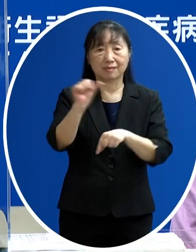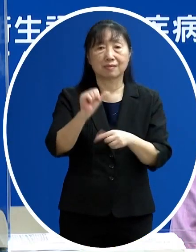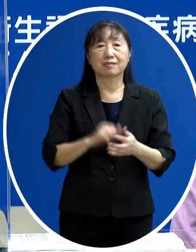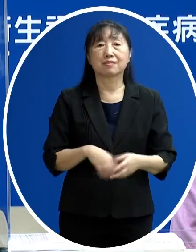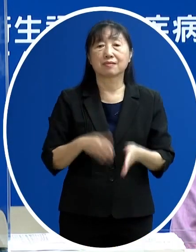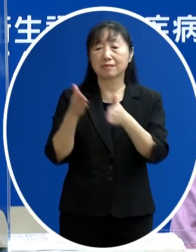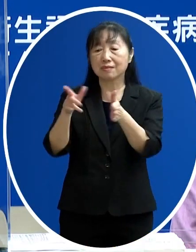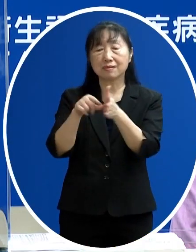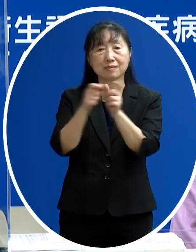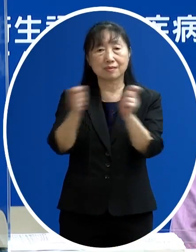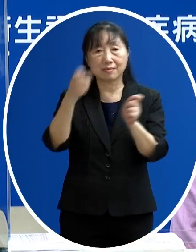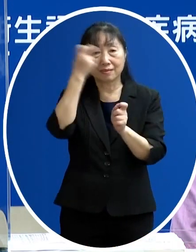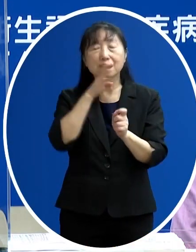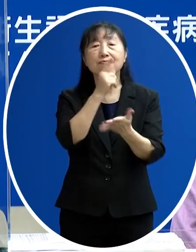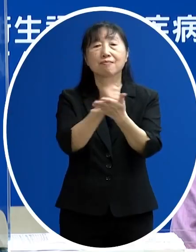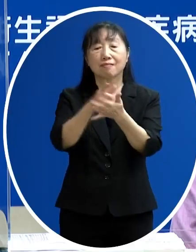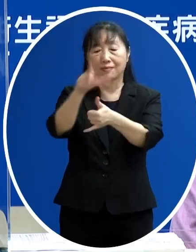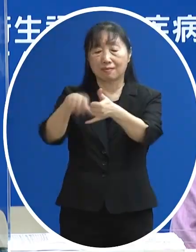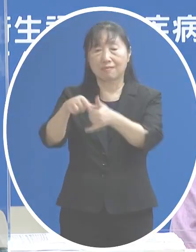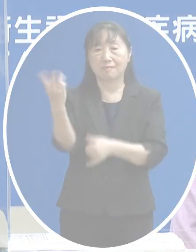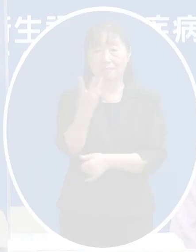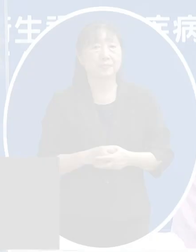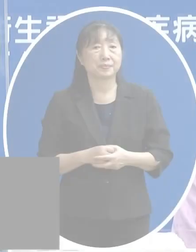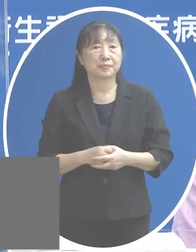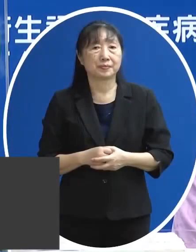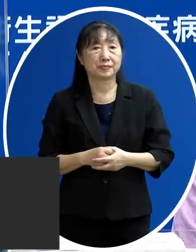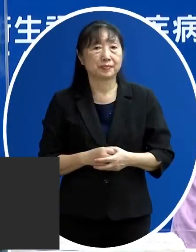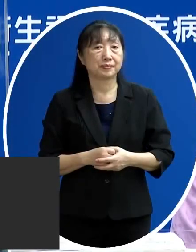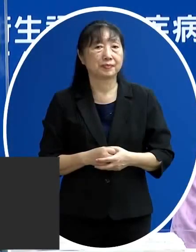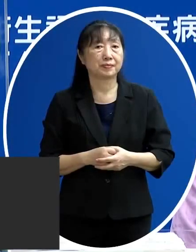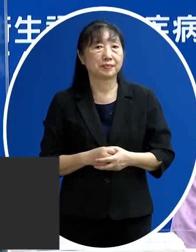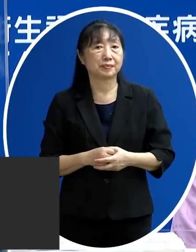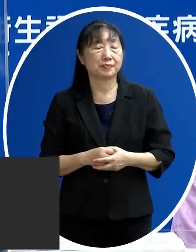照机构的住民，每人3剂的快筛4剂。